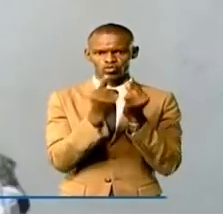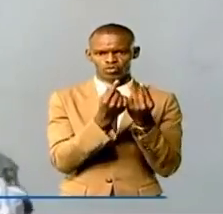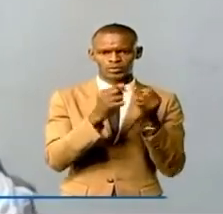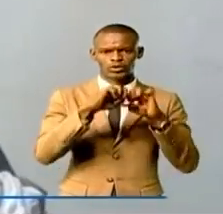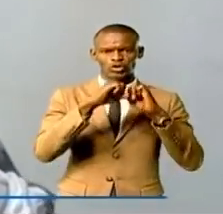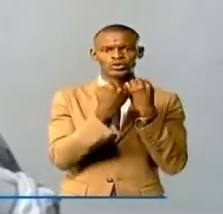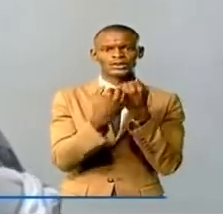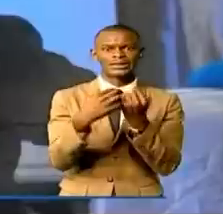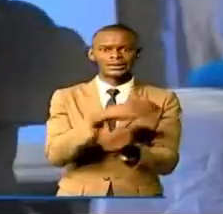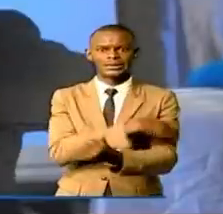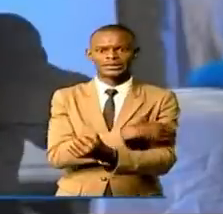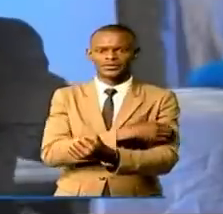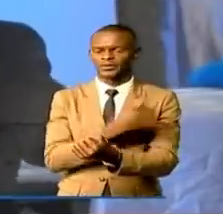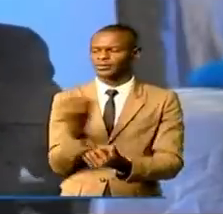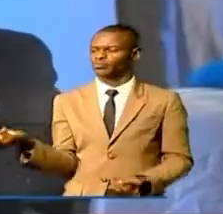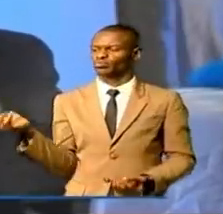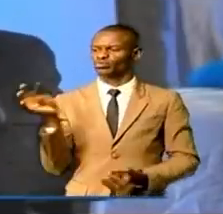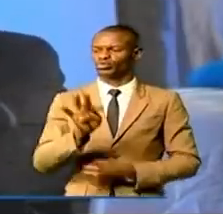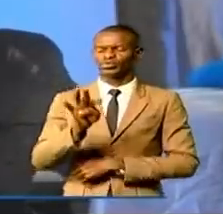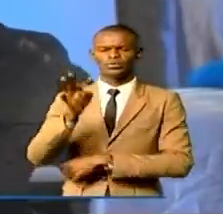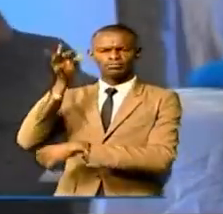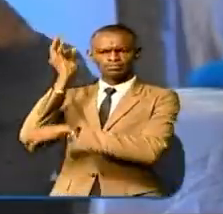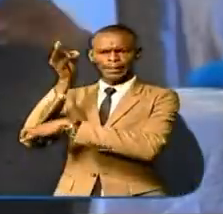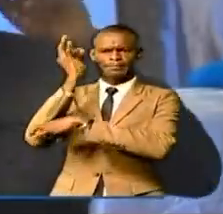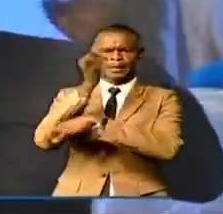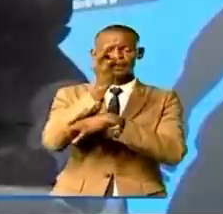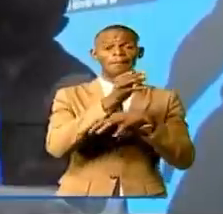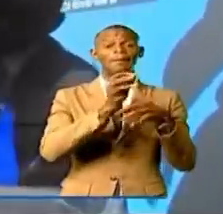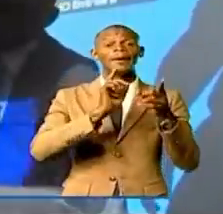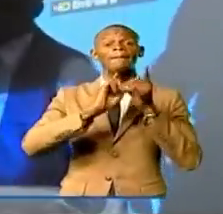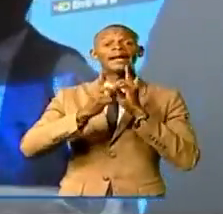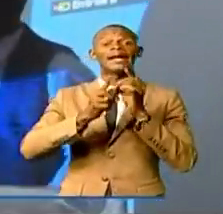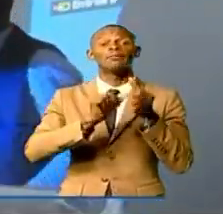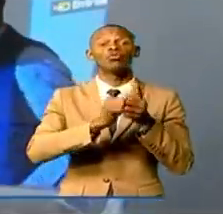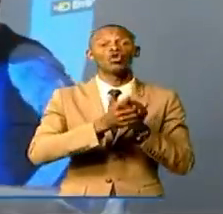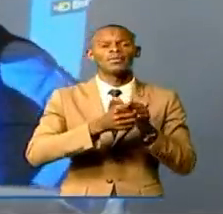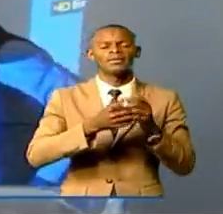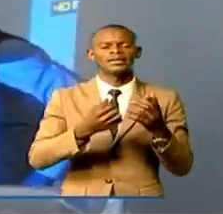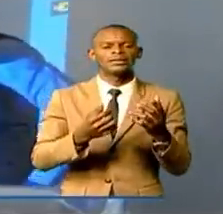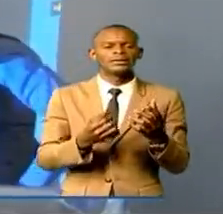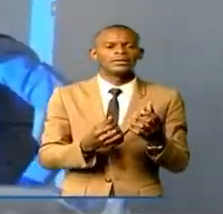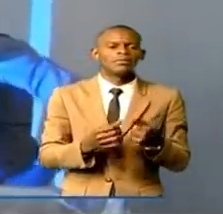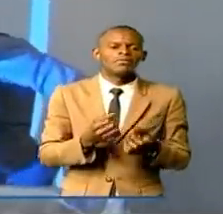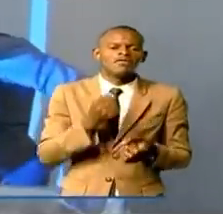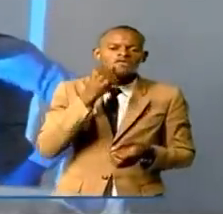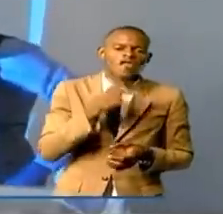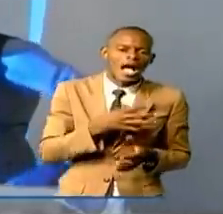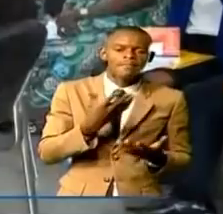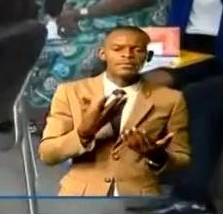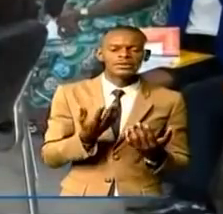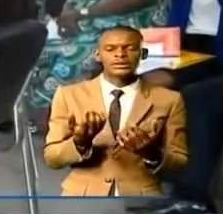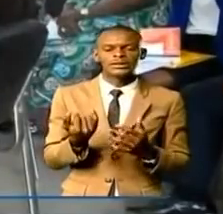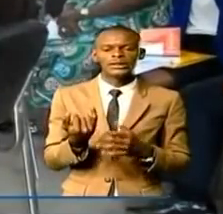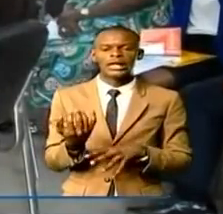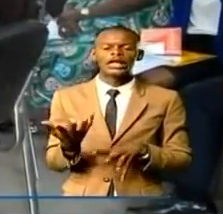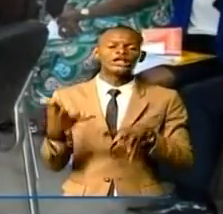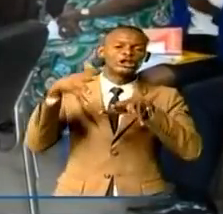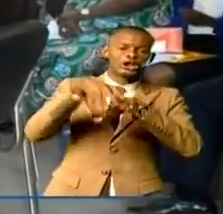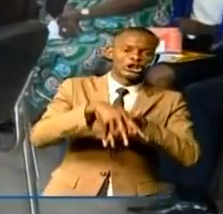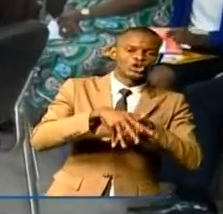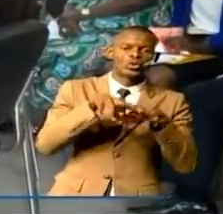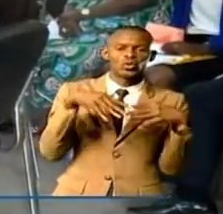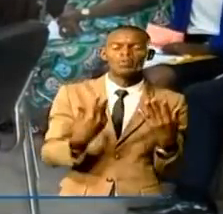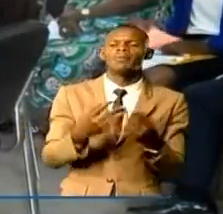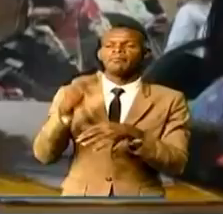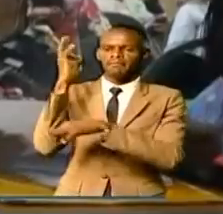les thématiques liées aux questions du genre et inclusion, ce qui a permis des échanges fructueux en vue d'obtenir une feuille de